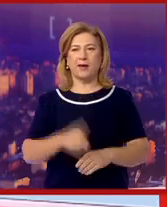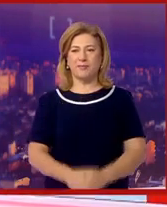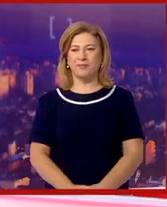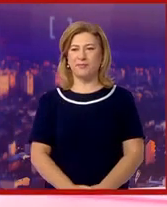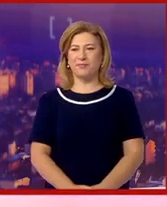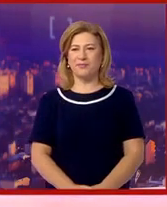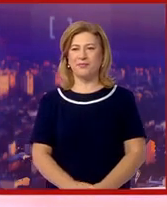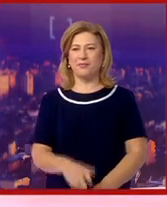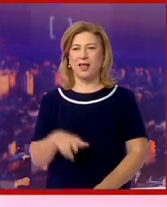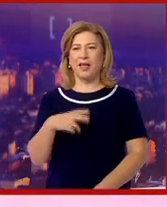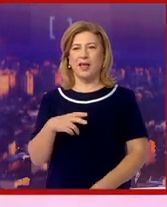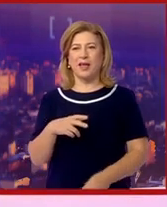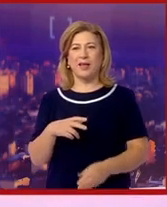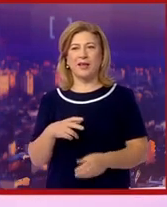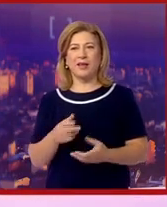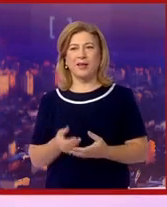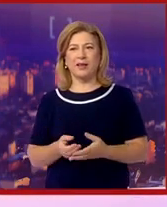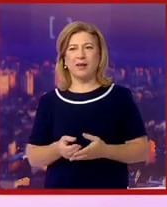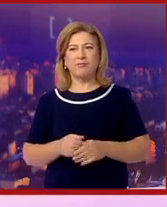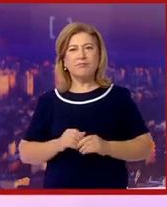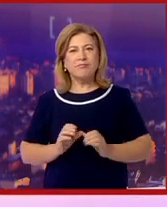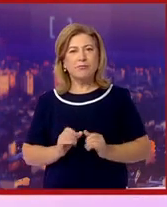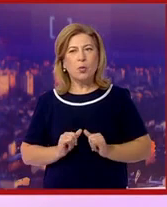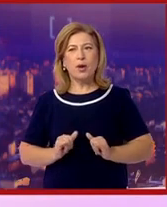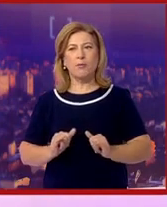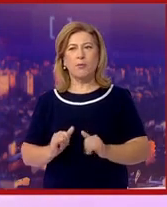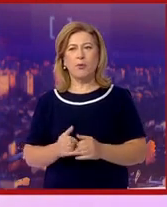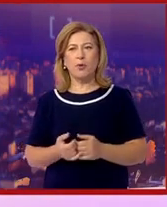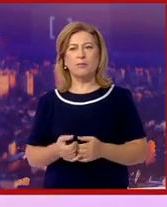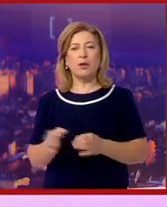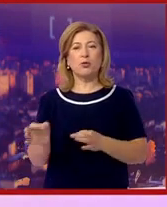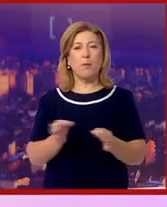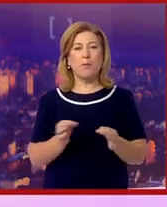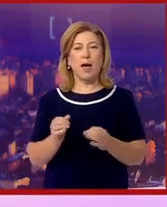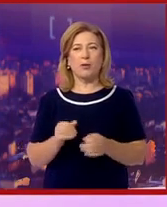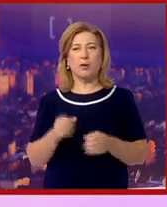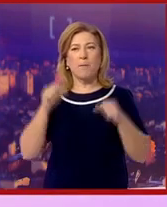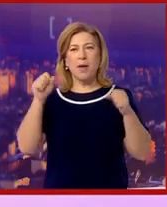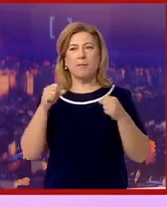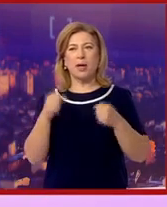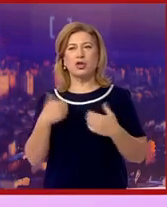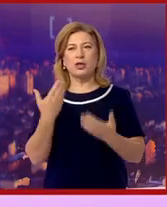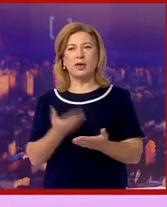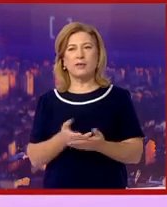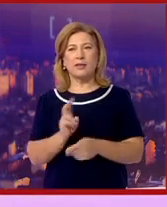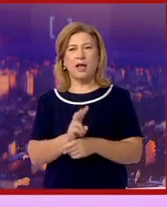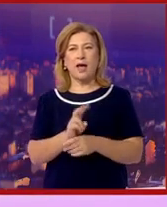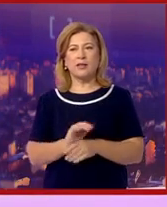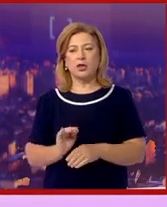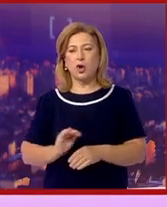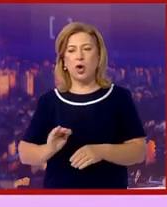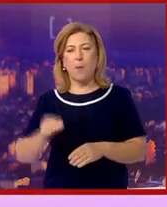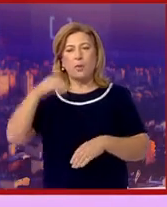Jupiter. Este un impuls către reevaluarea planurilor și a nevoilor noastre. Berbecii trebuie să acorde mai multă atenție